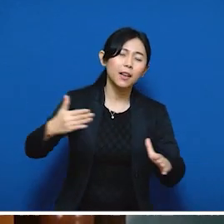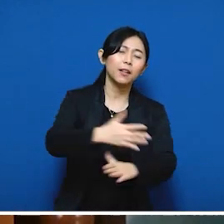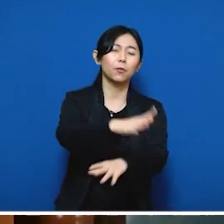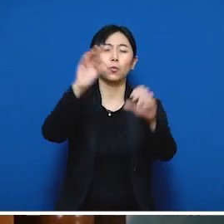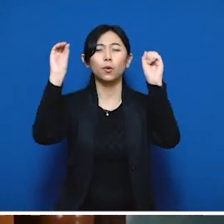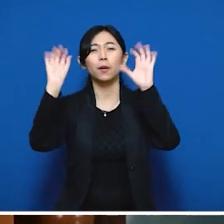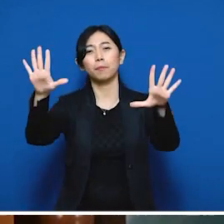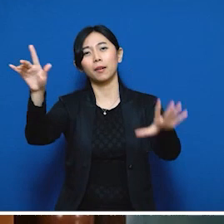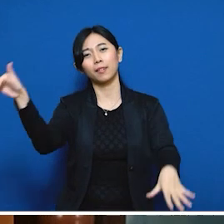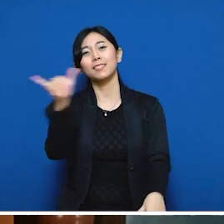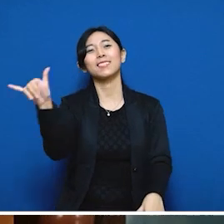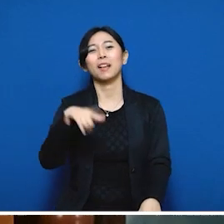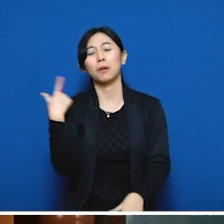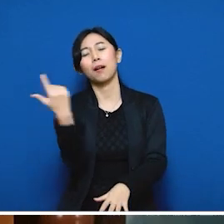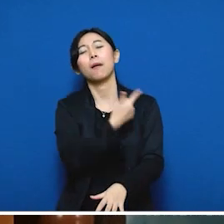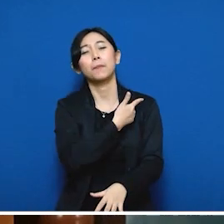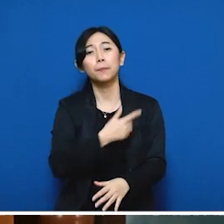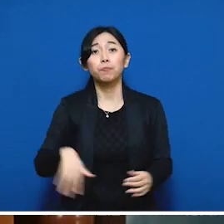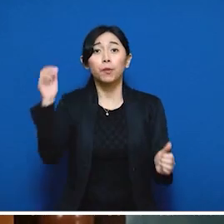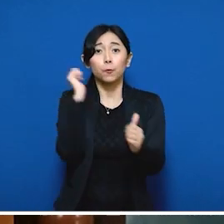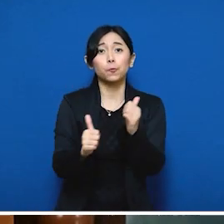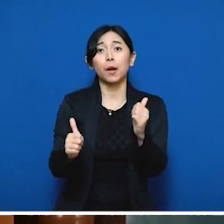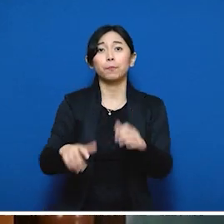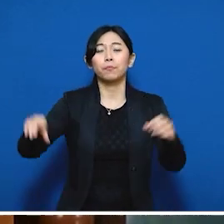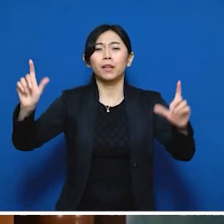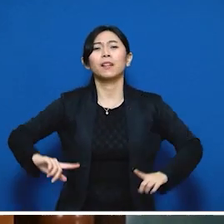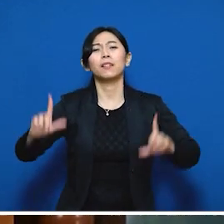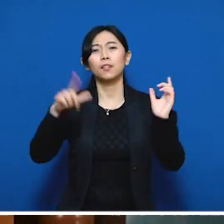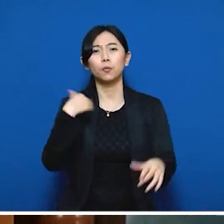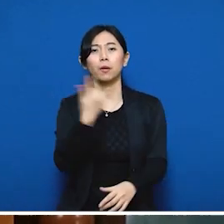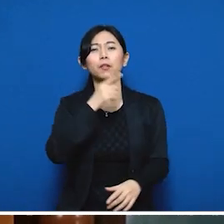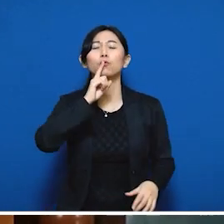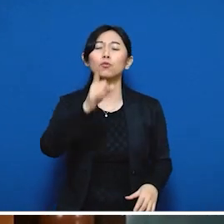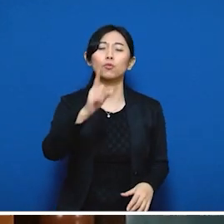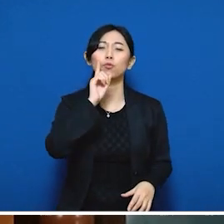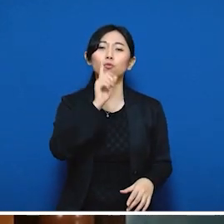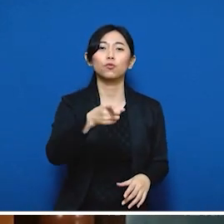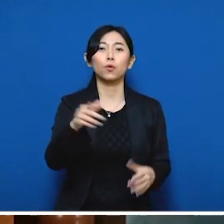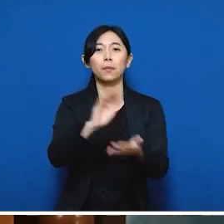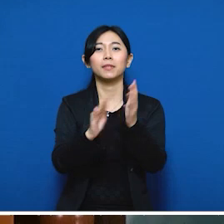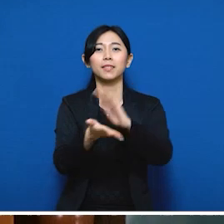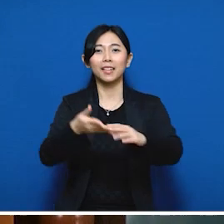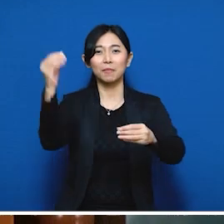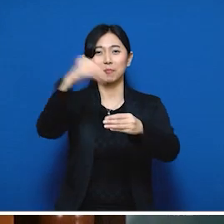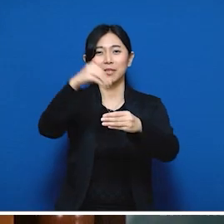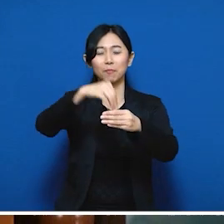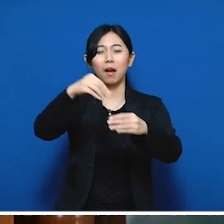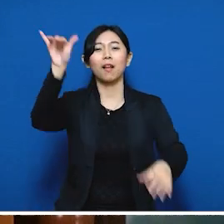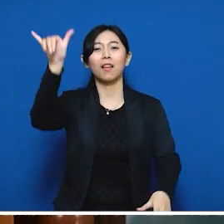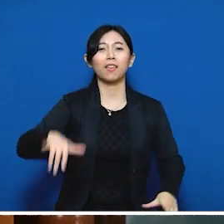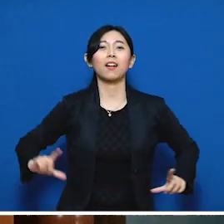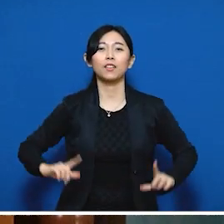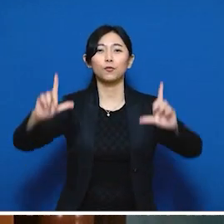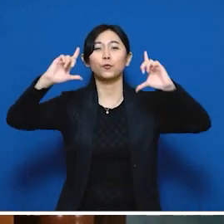bagi sesama kami, sehingga hidup kami sungguh-sungguh menjadi persembahan yang